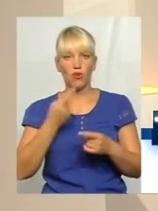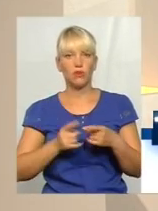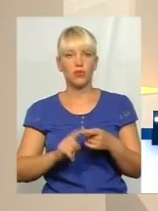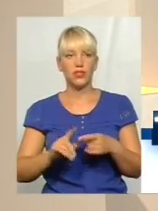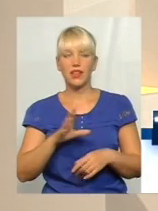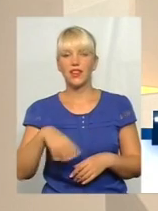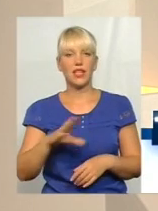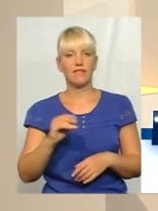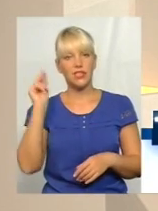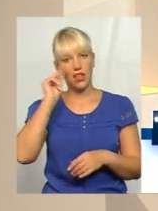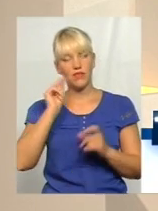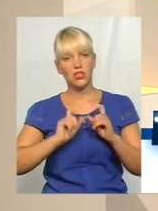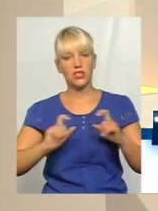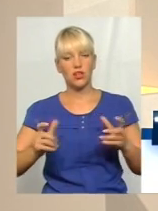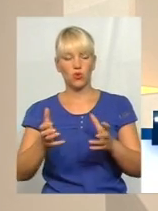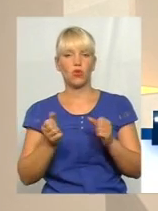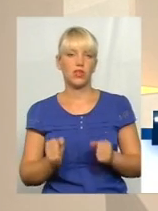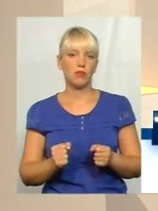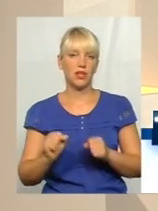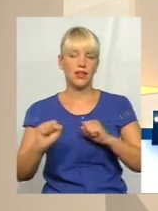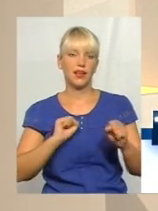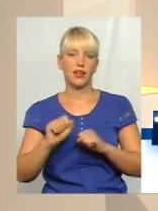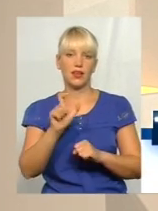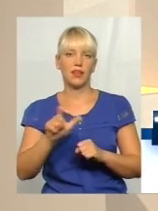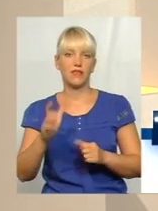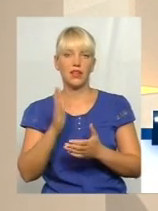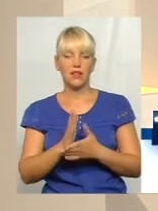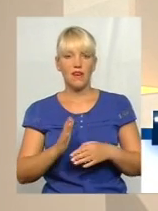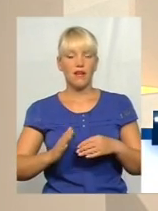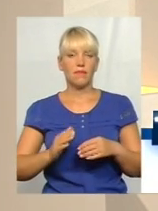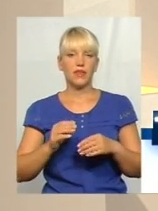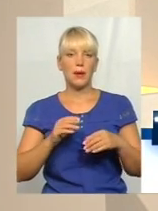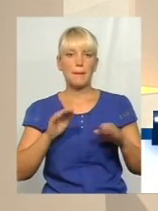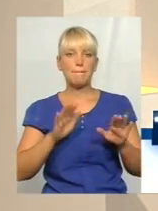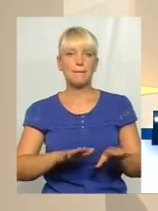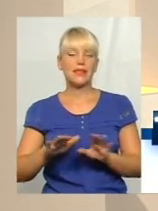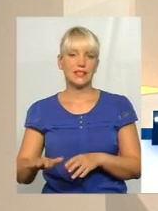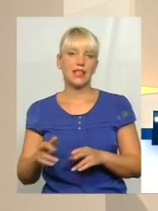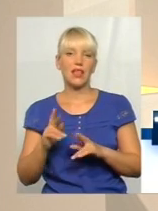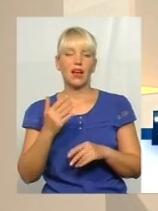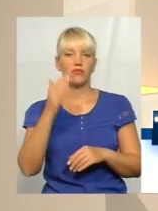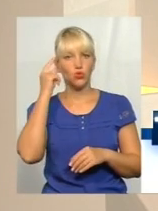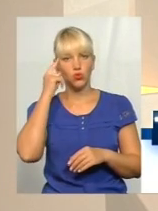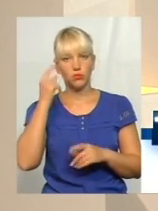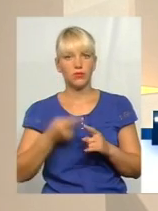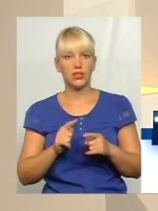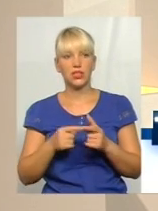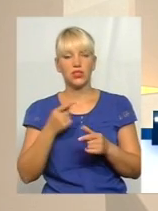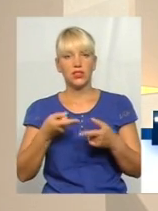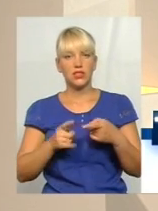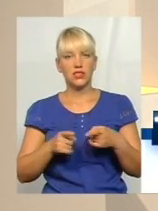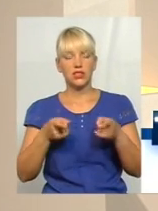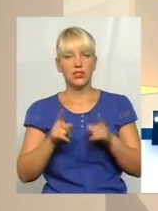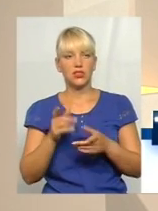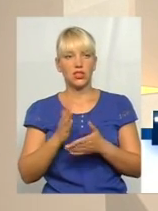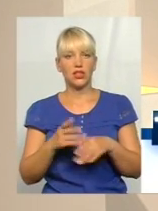всі навчальні заклади отримали керівників Є певні там ще вакантні місця так би мовити Як думаєте це от дійсно це така